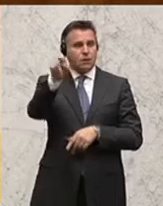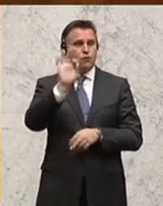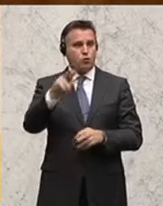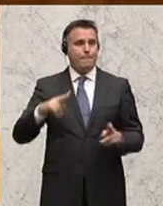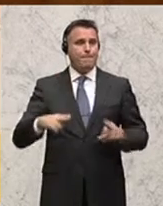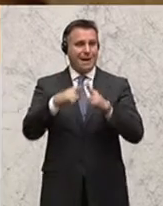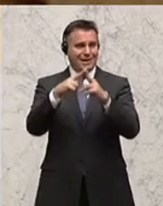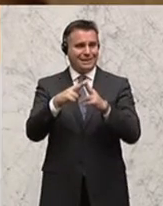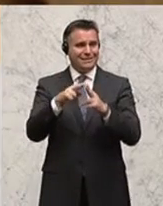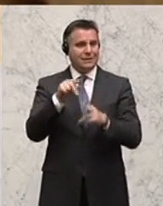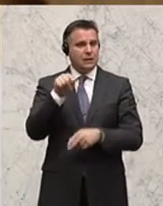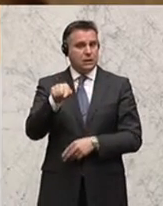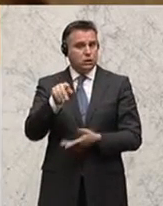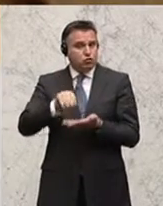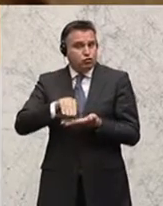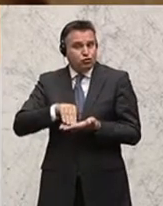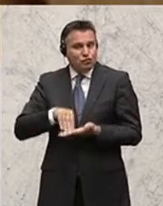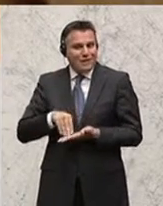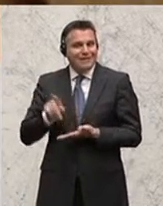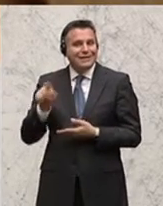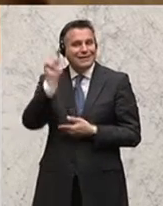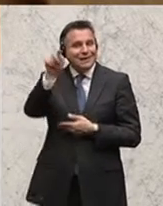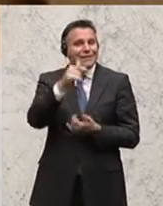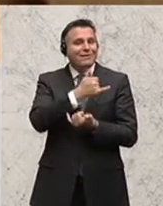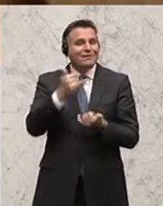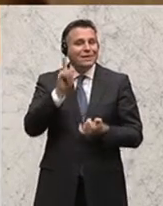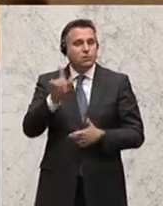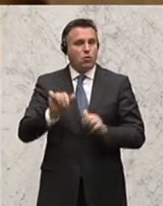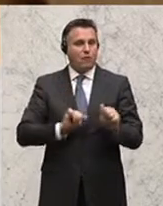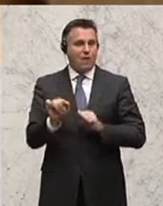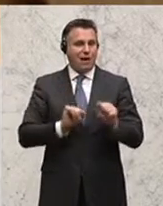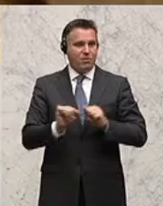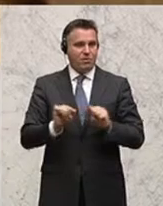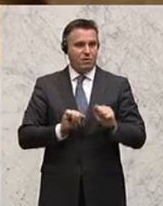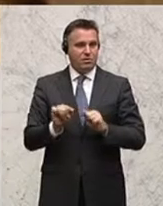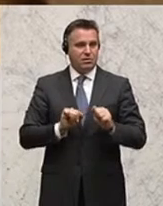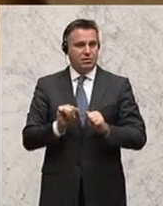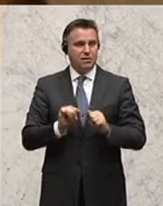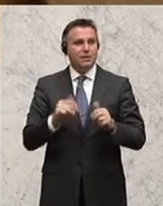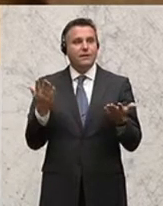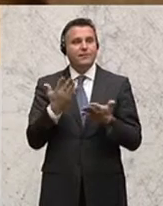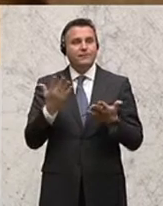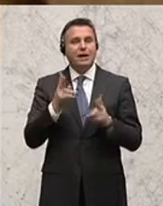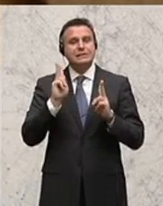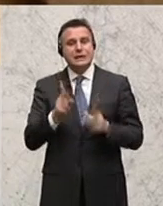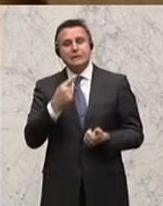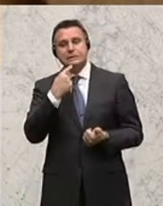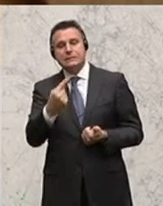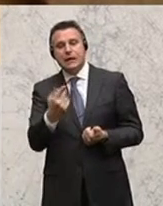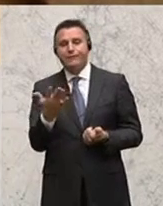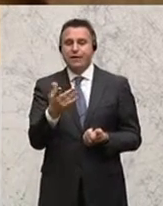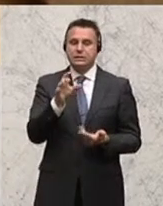Marschbefehl, wie er sich in Paris zu verhalten hat und welche Positionen er dort mit und einbringen